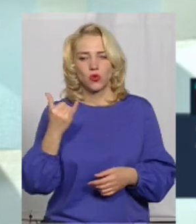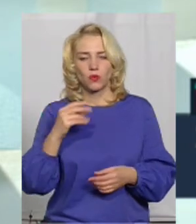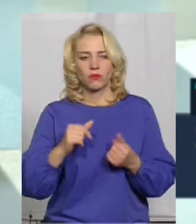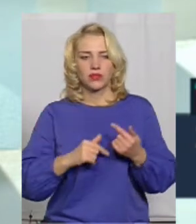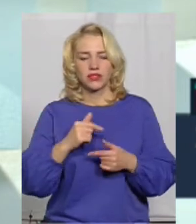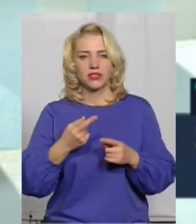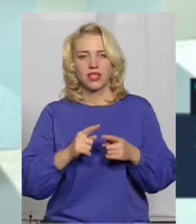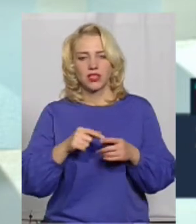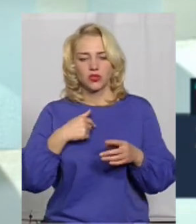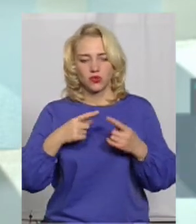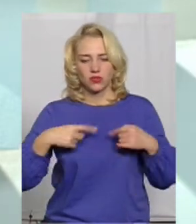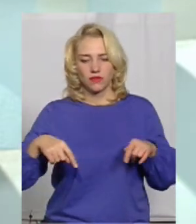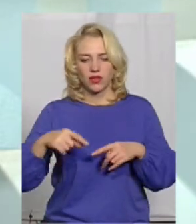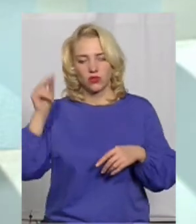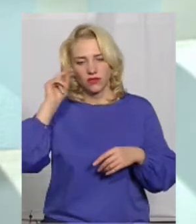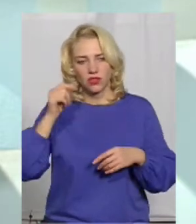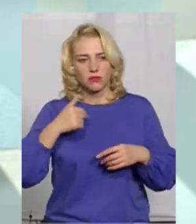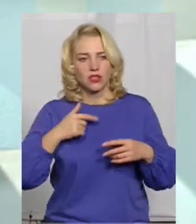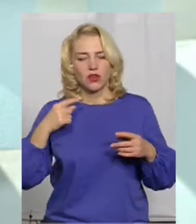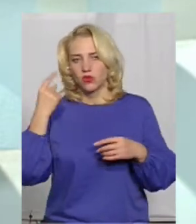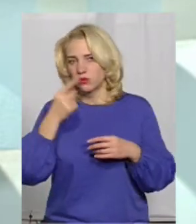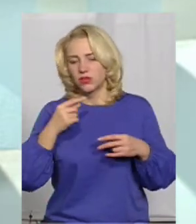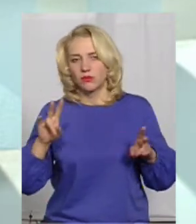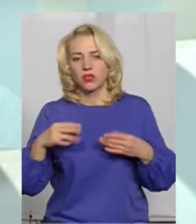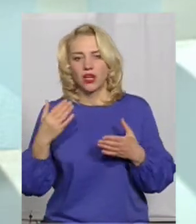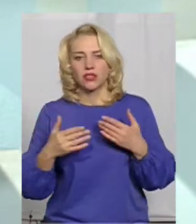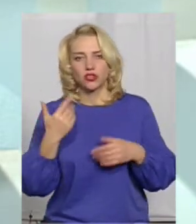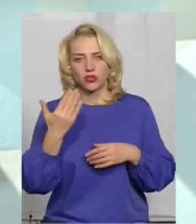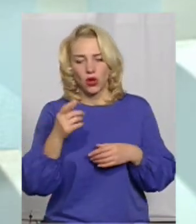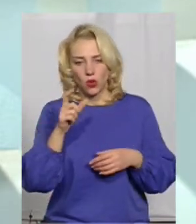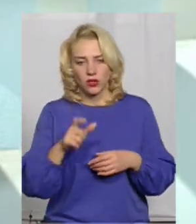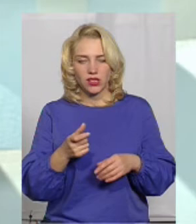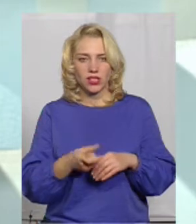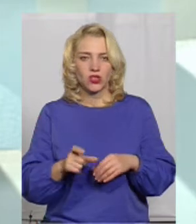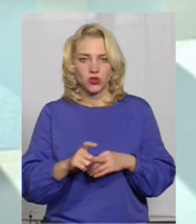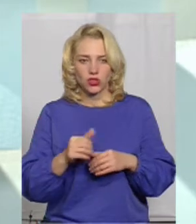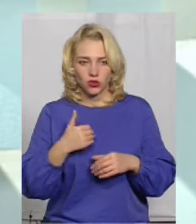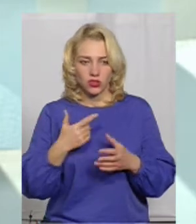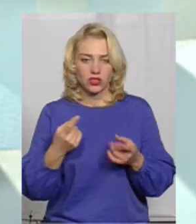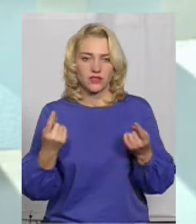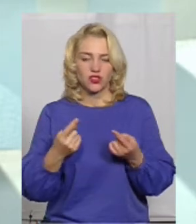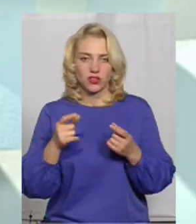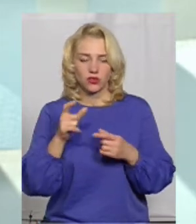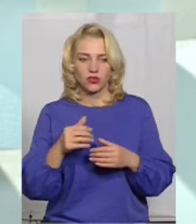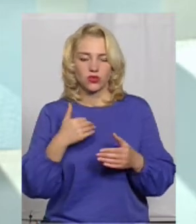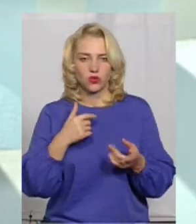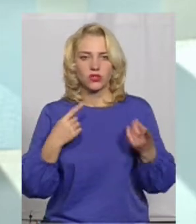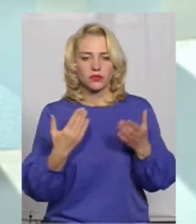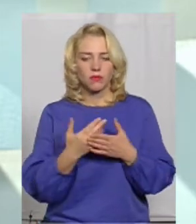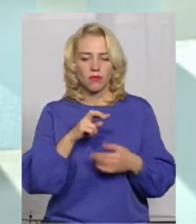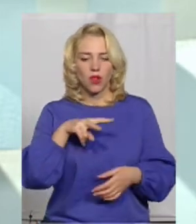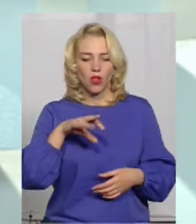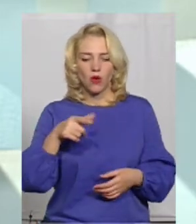І мені особисто не потрібен. А якщо ти людина, і ти дуже хочеш, звичайна людина, ти дуже хочеш стати блогером,